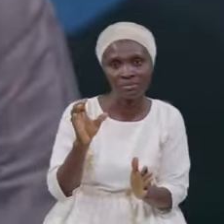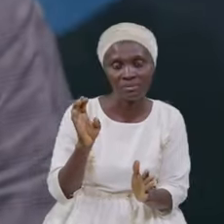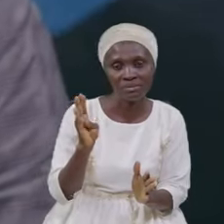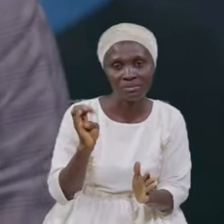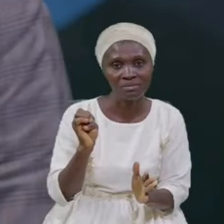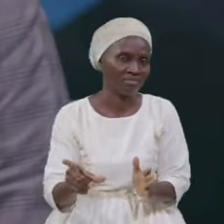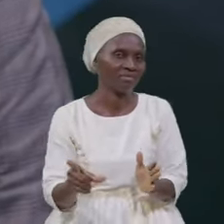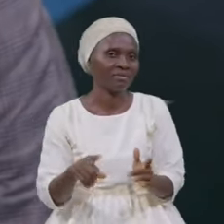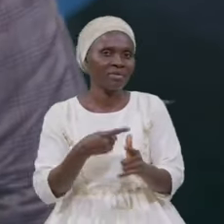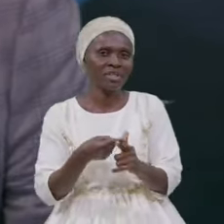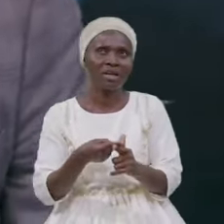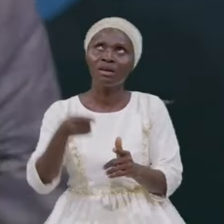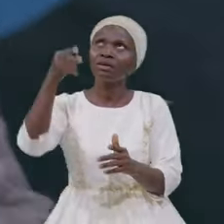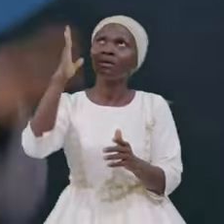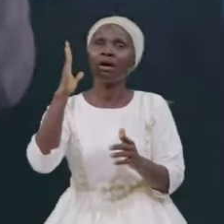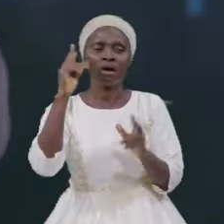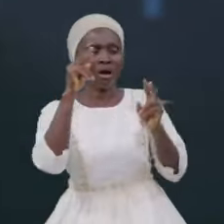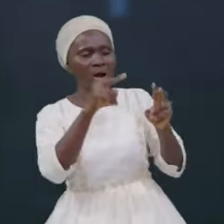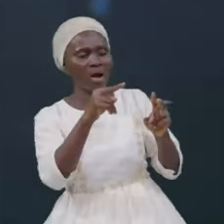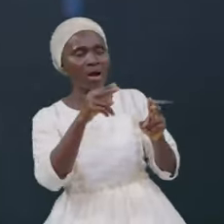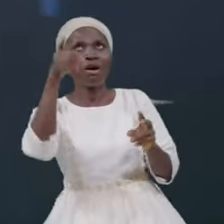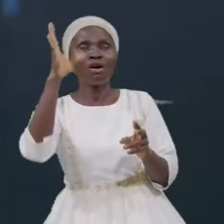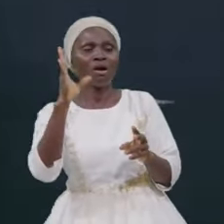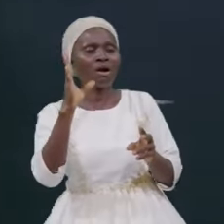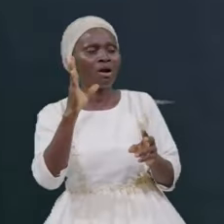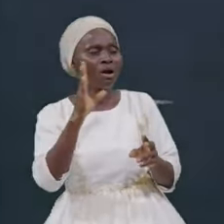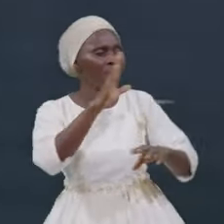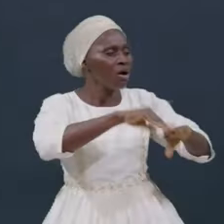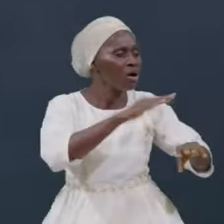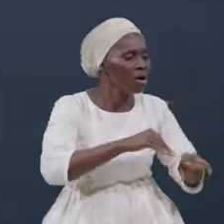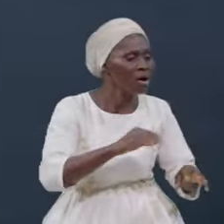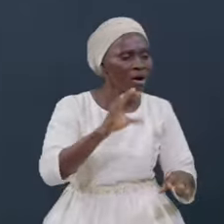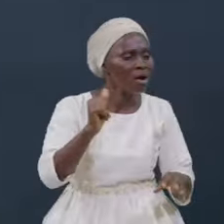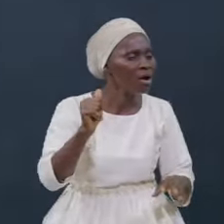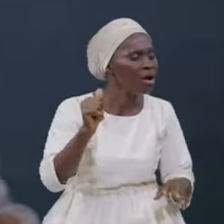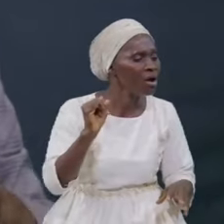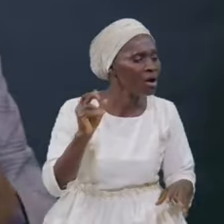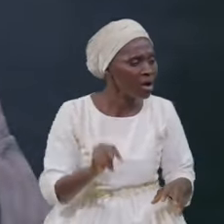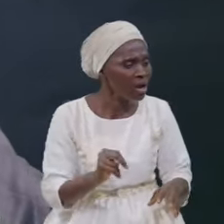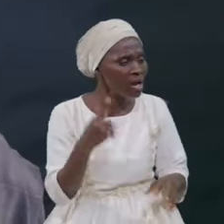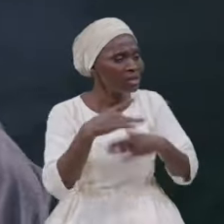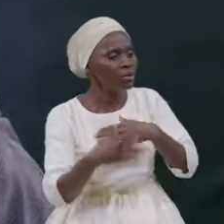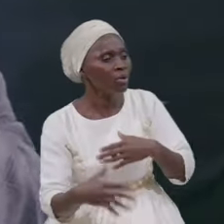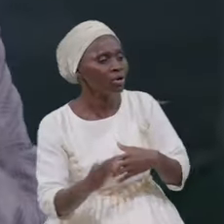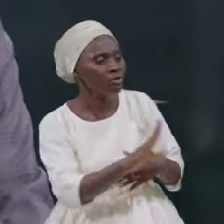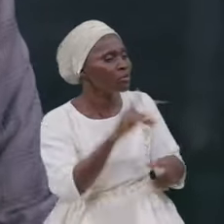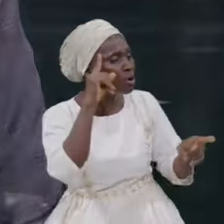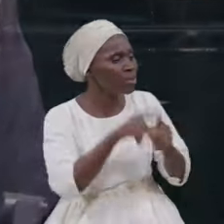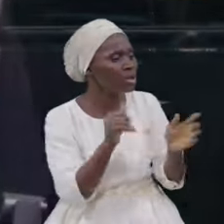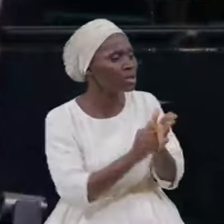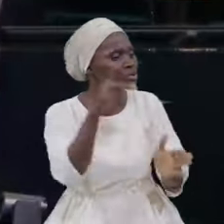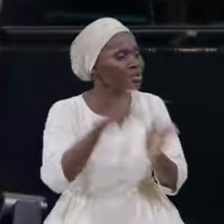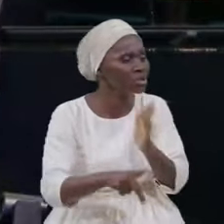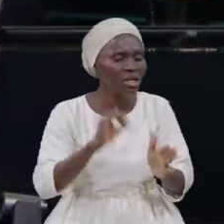ton frère que tu as tué, crie à moi. Il pensait qu'il avait